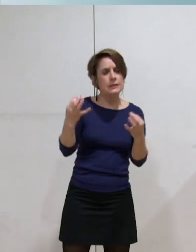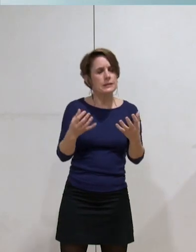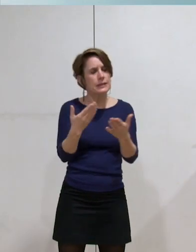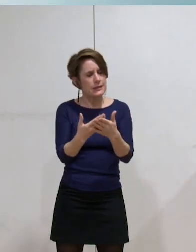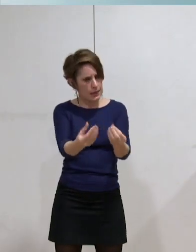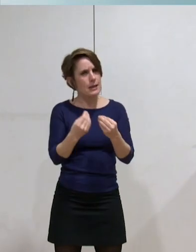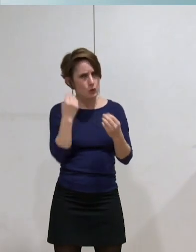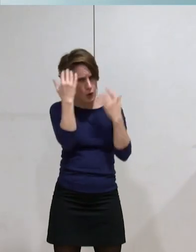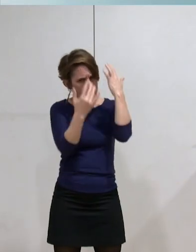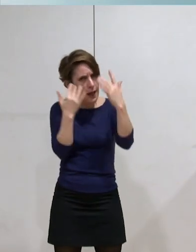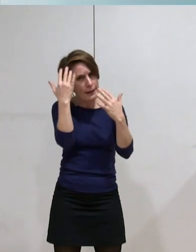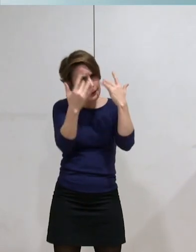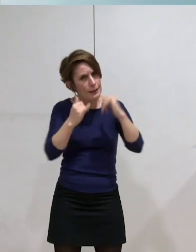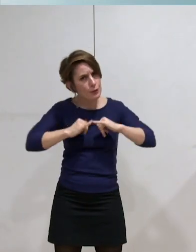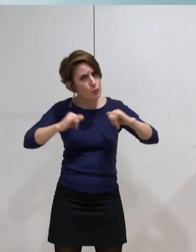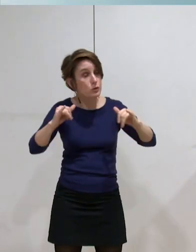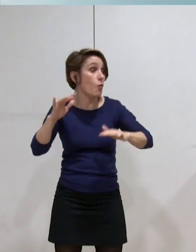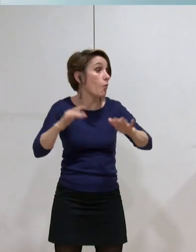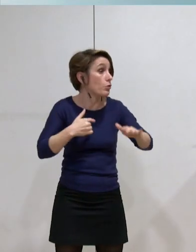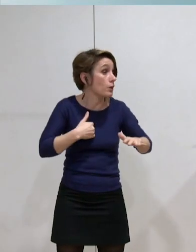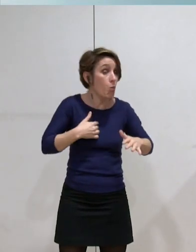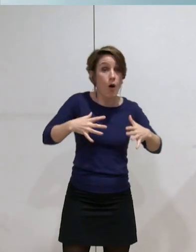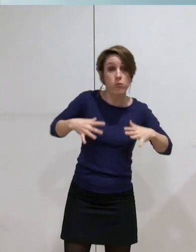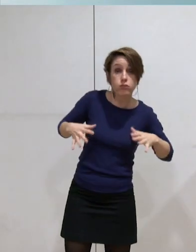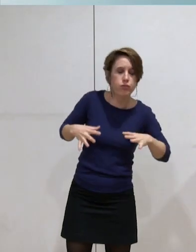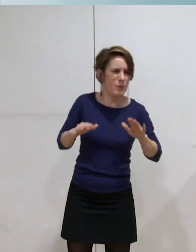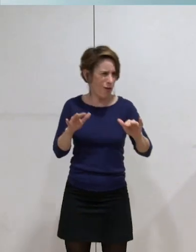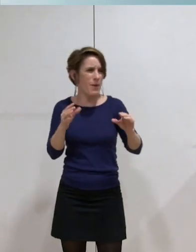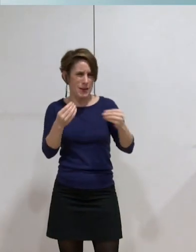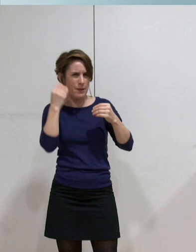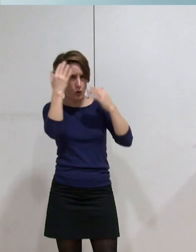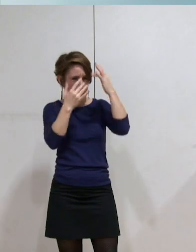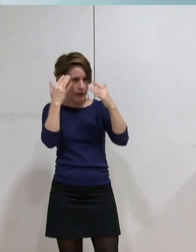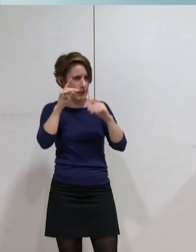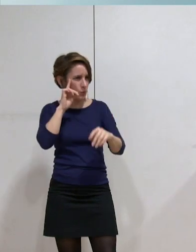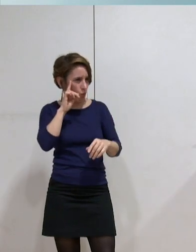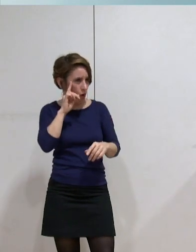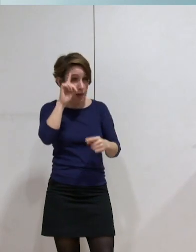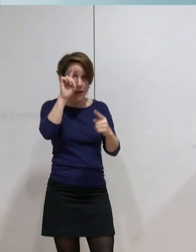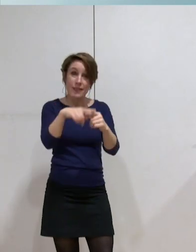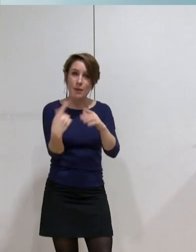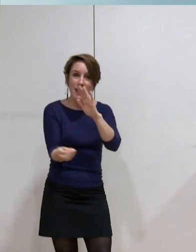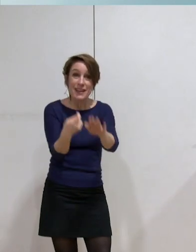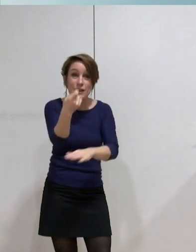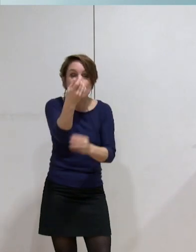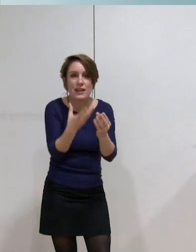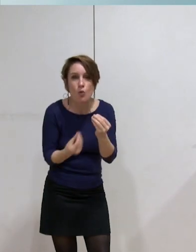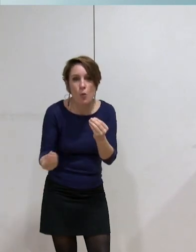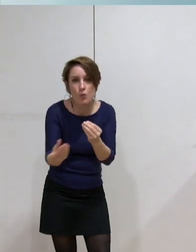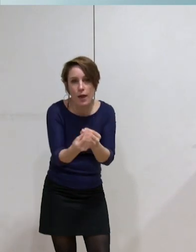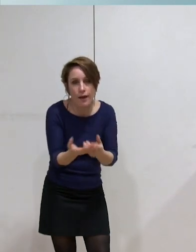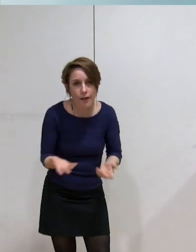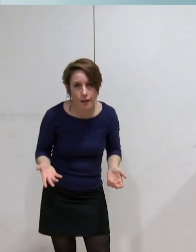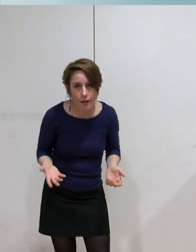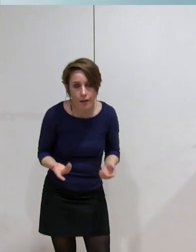grandement enfin après tout peut-être ça ne me regarde pas mais ça m'inquiète un peu parce que c'est cette affaire d'éducation populaire l'éducation populaire c'est pas un